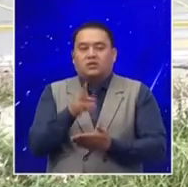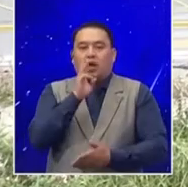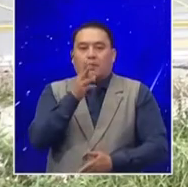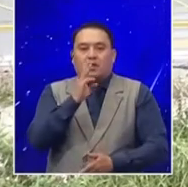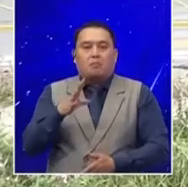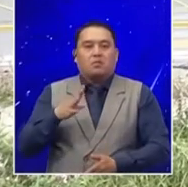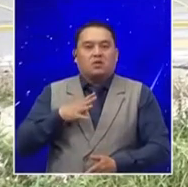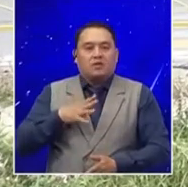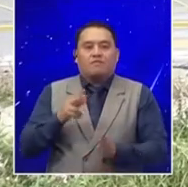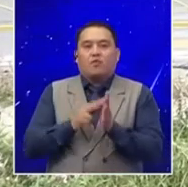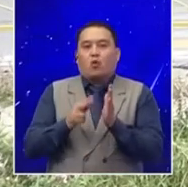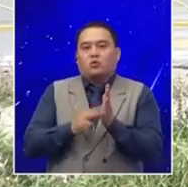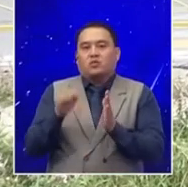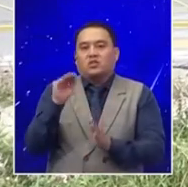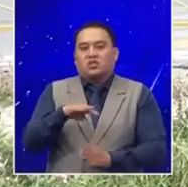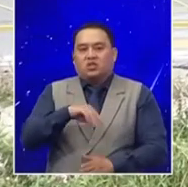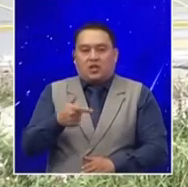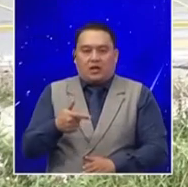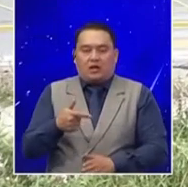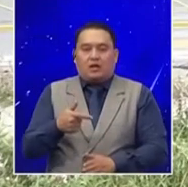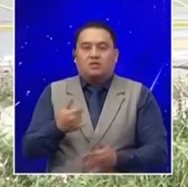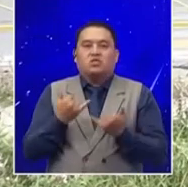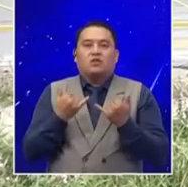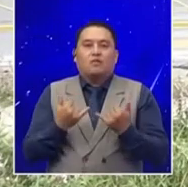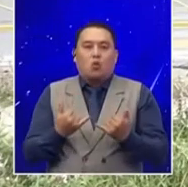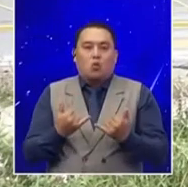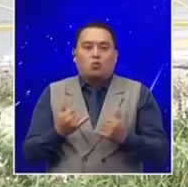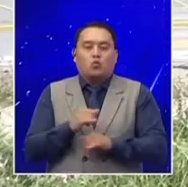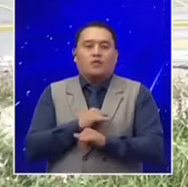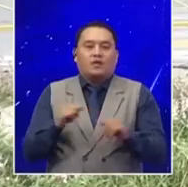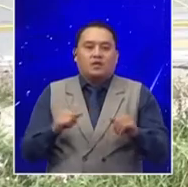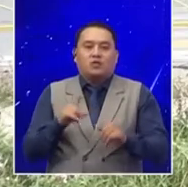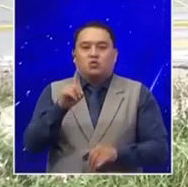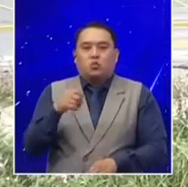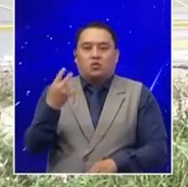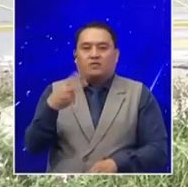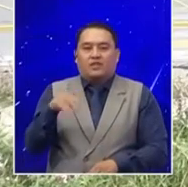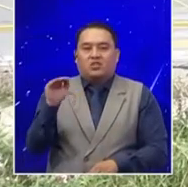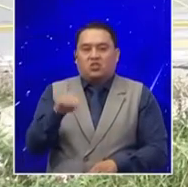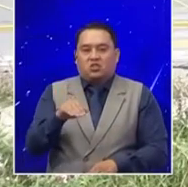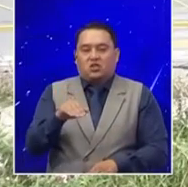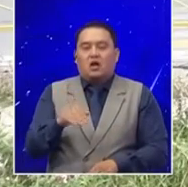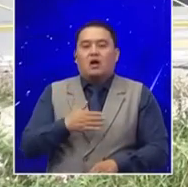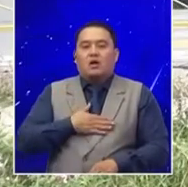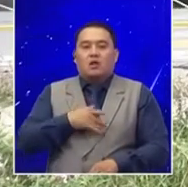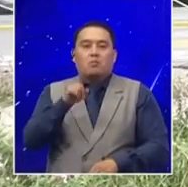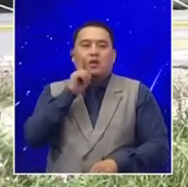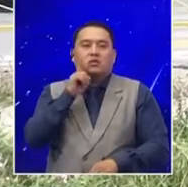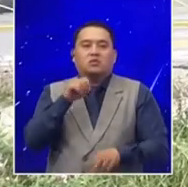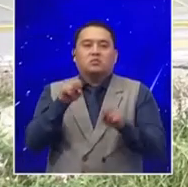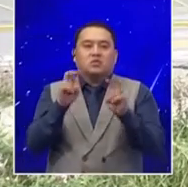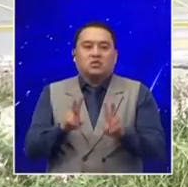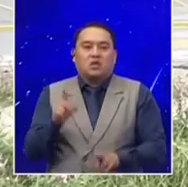зарплате составлял 80 тысяч тенге. К настоящему времени он возрос до 120 тысяч. И это у молодых